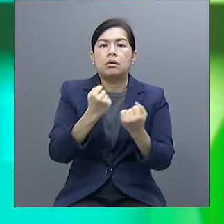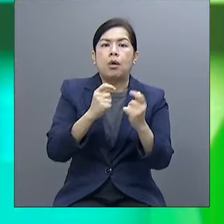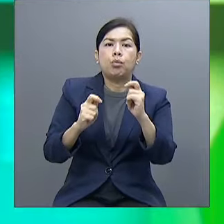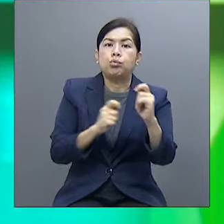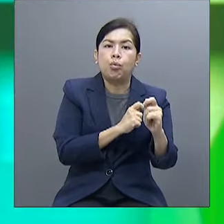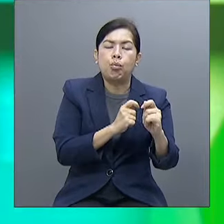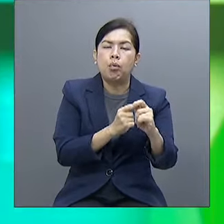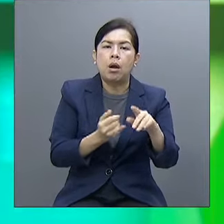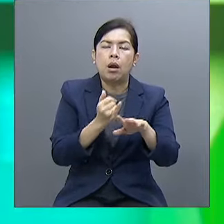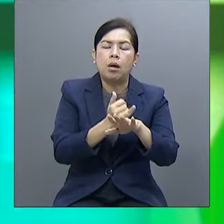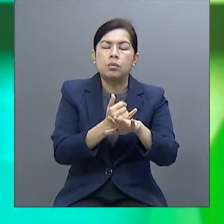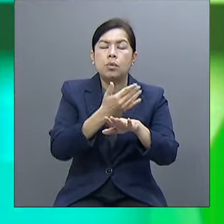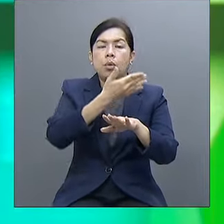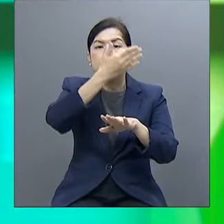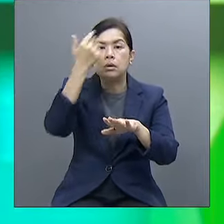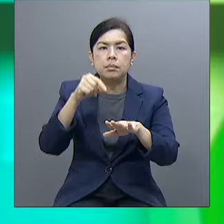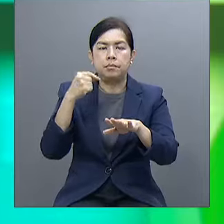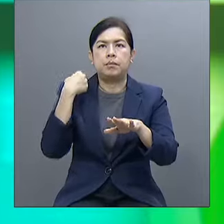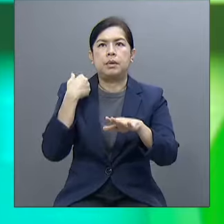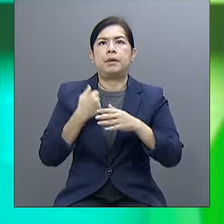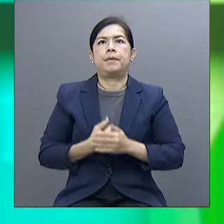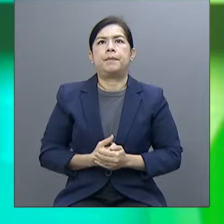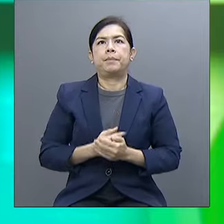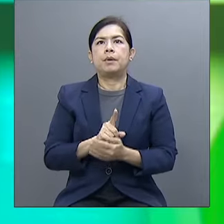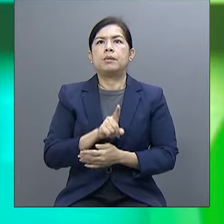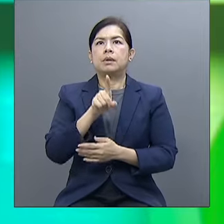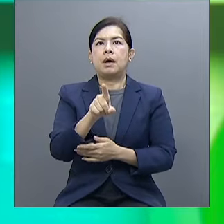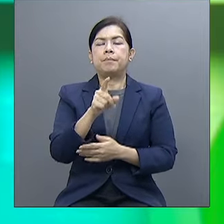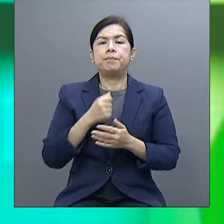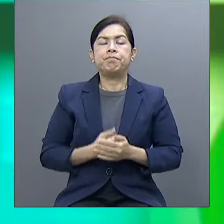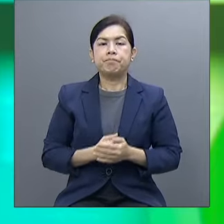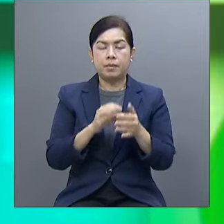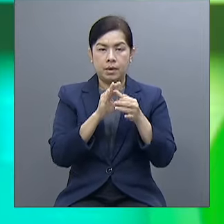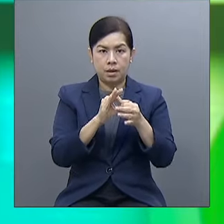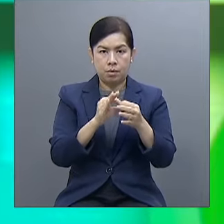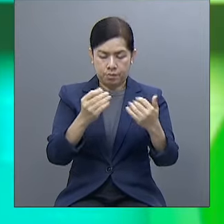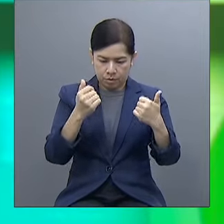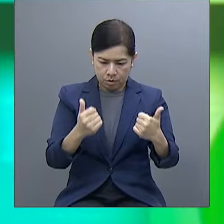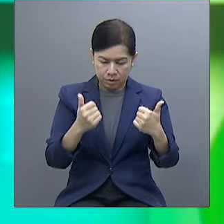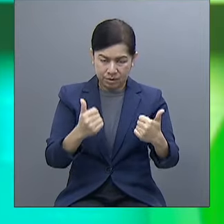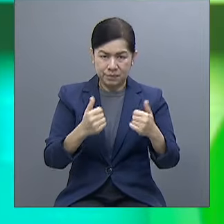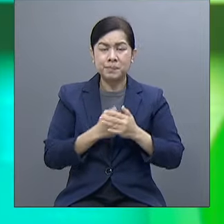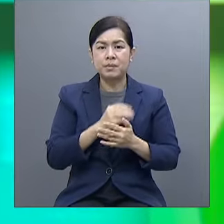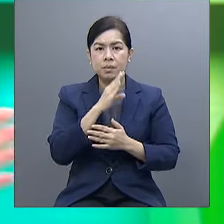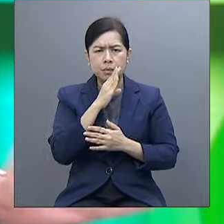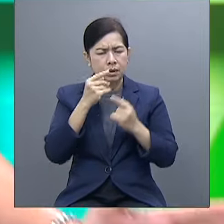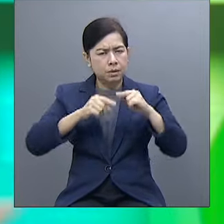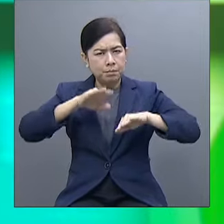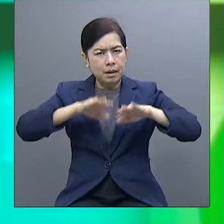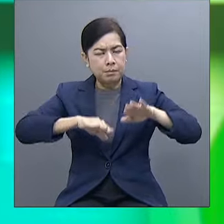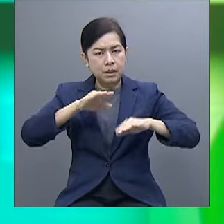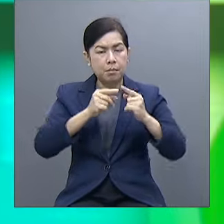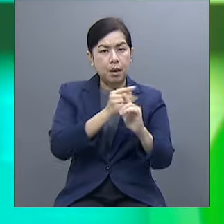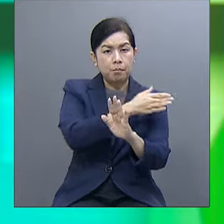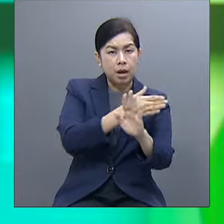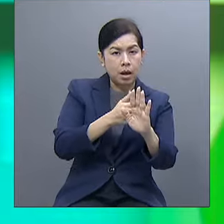ใจอยากได้ความปลอดภัยเหมือนกันมองภาพย้อนกลับไปแล้วกันมองถึงสถานการณ์ในปัจจุบันนี้ก่อนนะคะถ้าเทียบกับในอดีตถามผู้ช่วยศาสตราจารย์